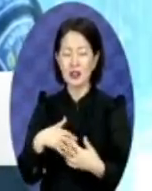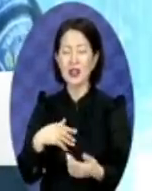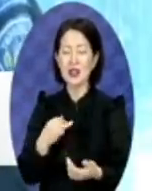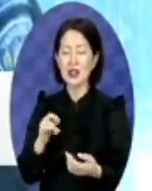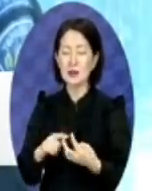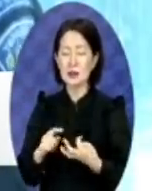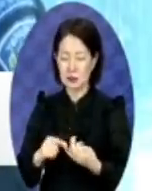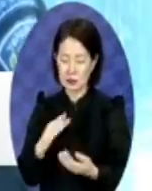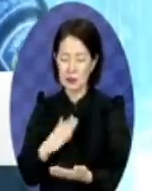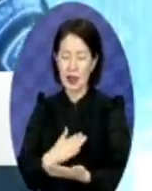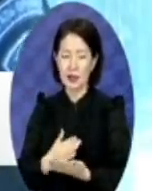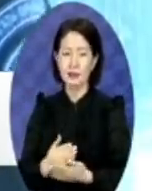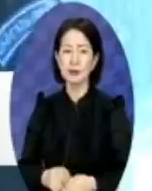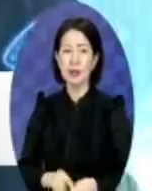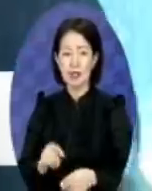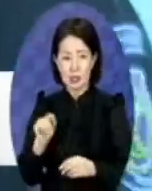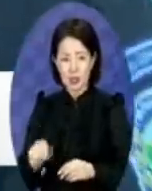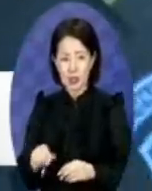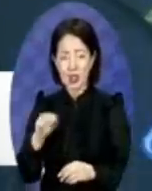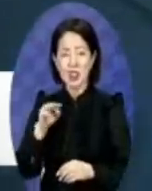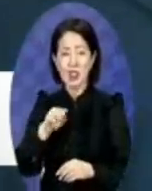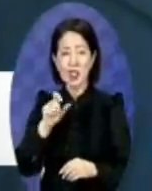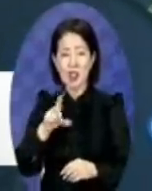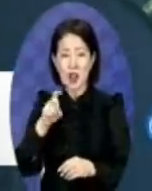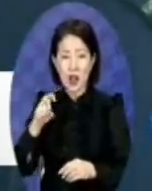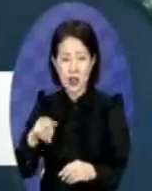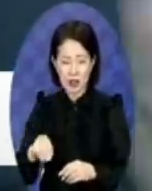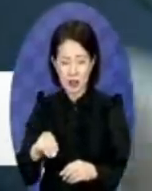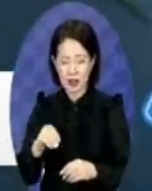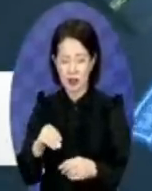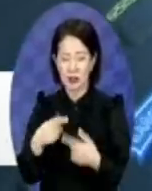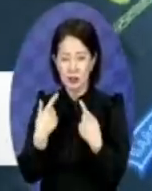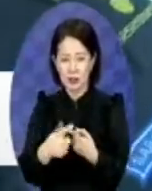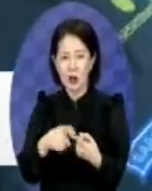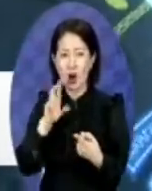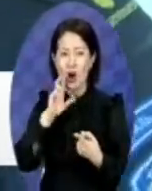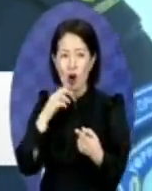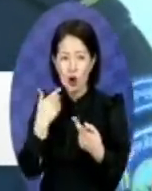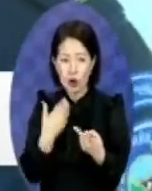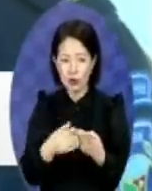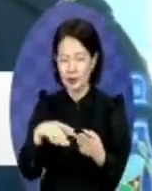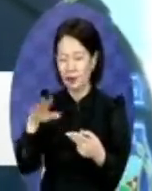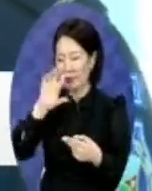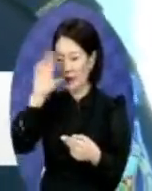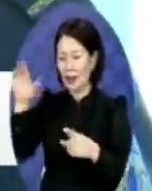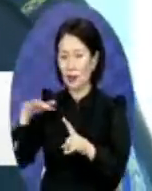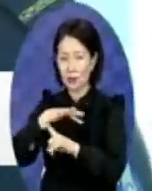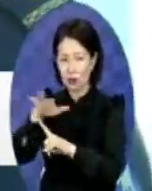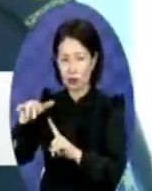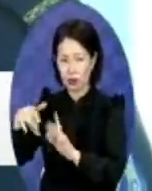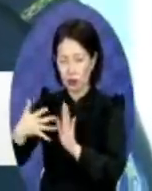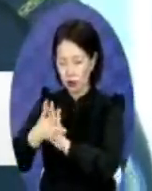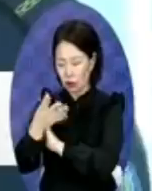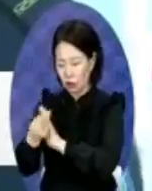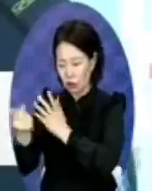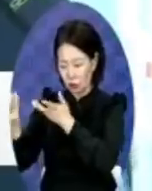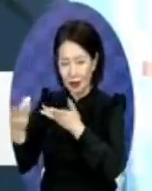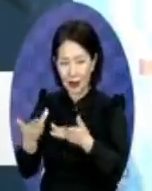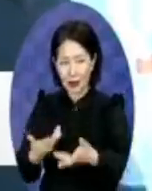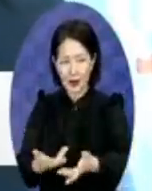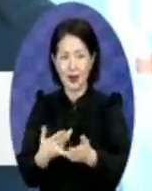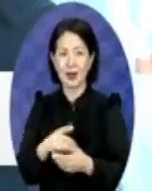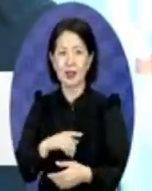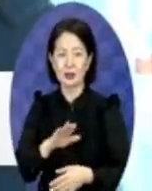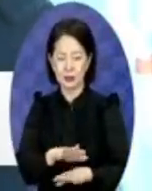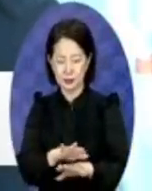байгаа. Тэгээ эндээс тийжэл хоолыг болохоор одоо манай нийслэлийн байгаль орчноос бас нэг төсөв мөн гаргасан тэрүүгээр нь